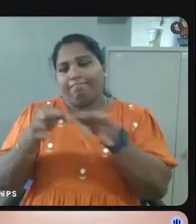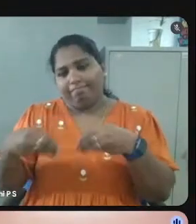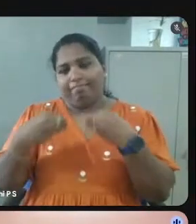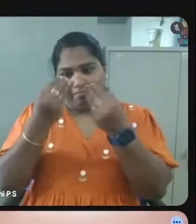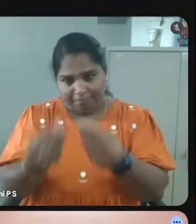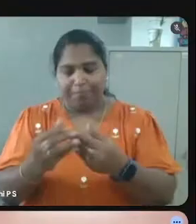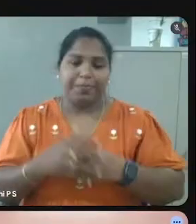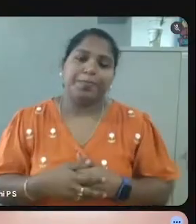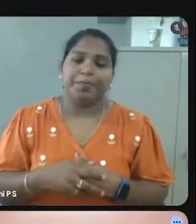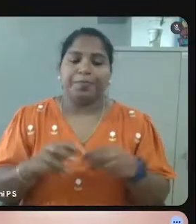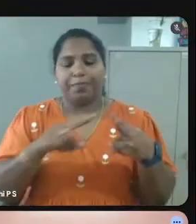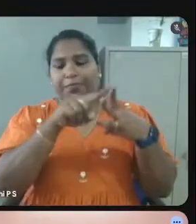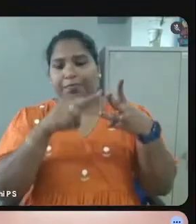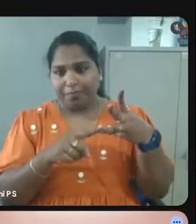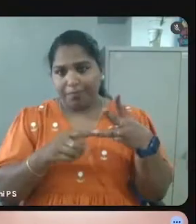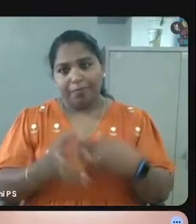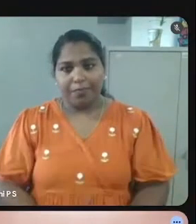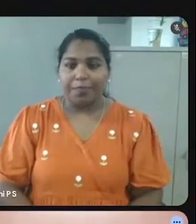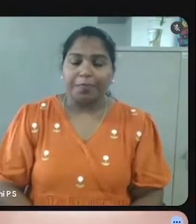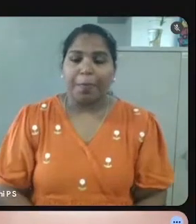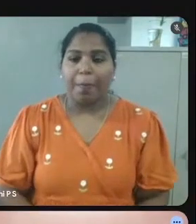അത് നമുക്ക് നോക്കാം.